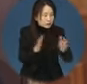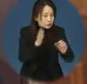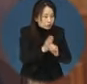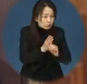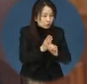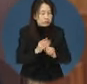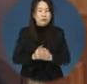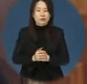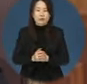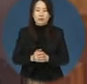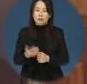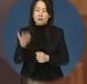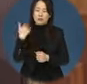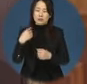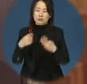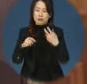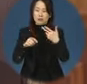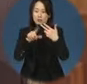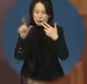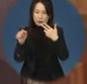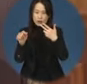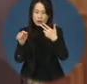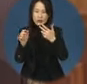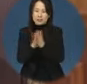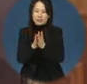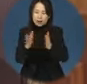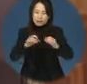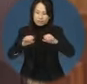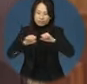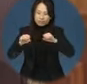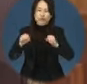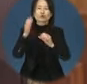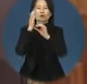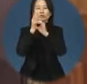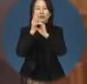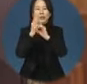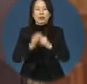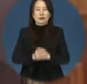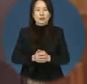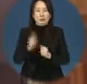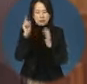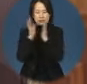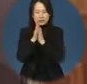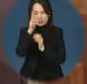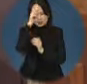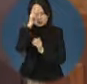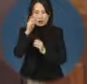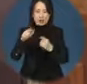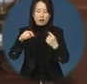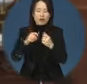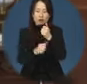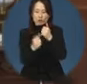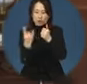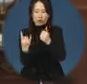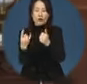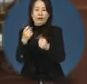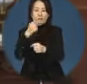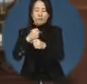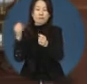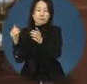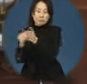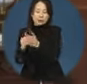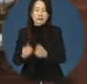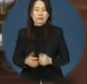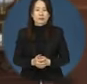7월에 도입이 돼서 시행을 하고 있습니다 이미 실행되고 계속 전국적으로 자체 경찰 위원회 다 구성이 되어 있구요 4 이것은 우리